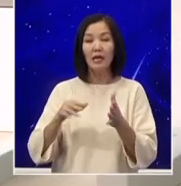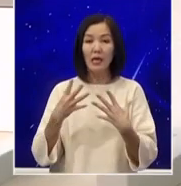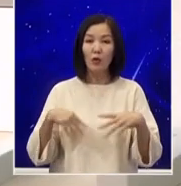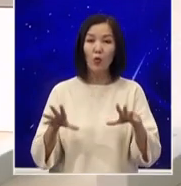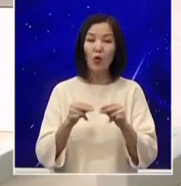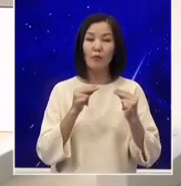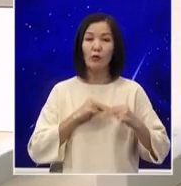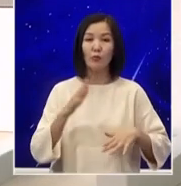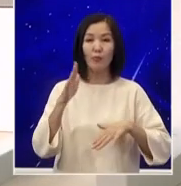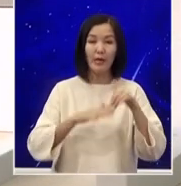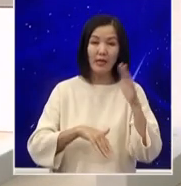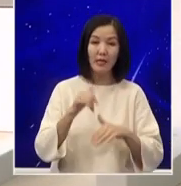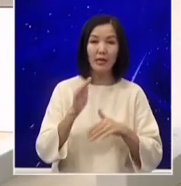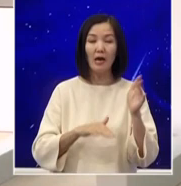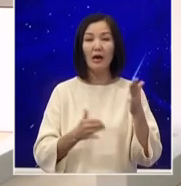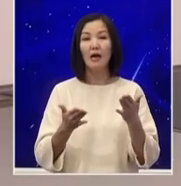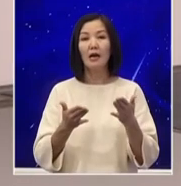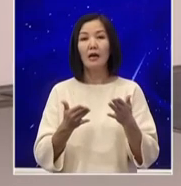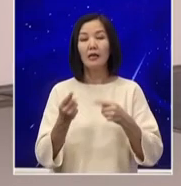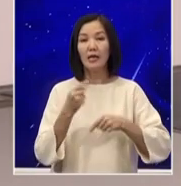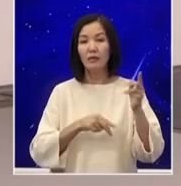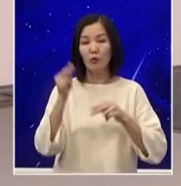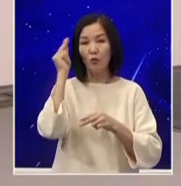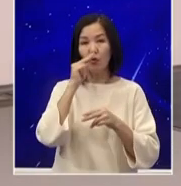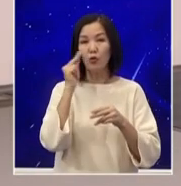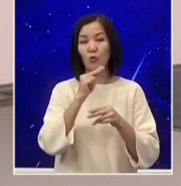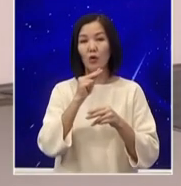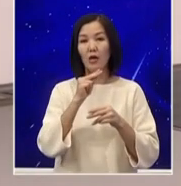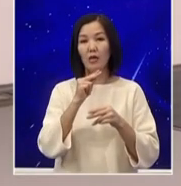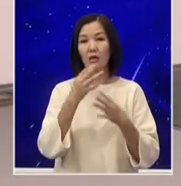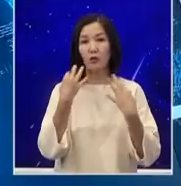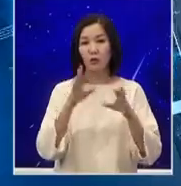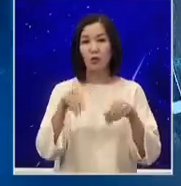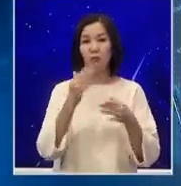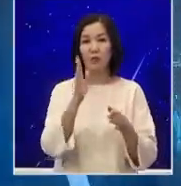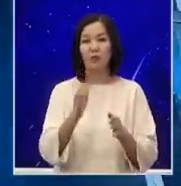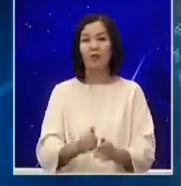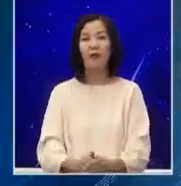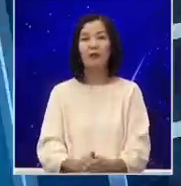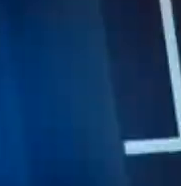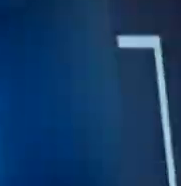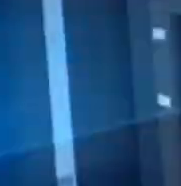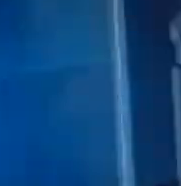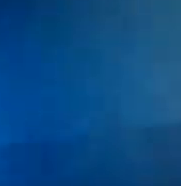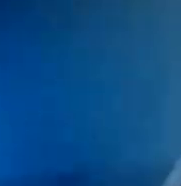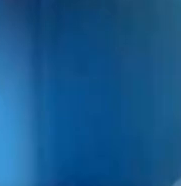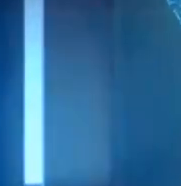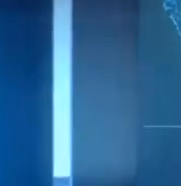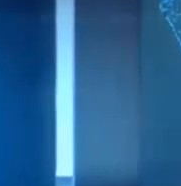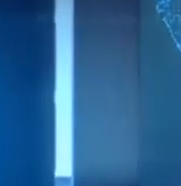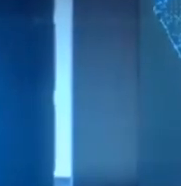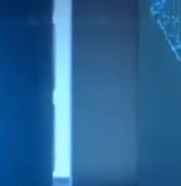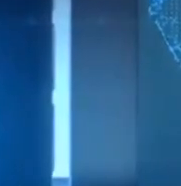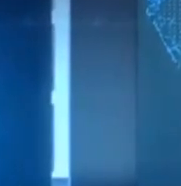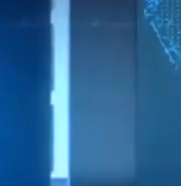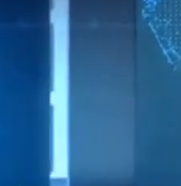жұмысқа жастар практикасымен немесе кәсіптік оқытуға жібереді. Кәмшат Мұхамеджан, Ержан Дүйсен, Жетісу арнасы, Райымбек